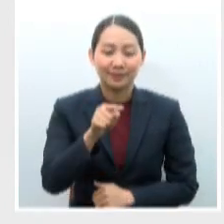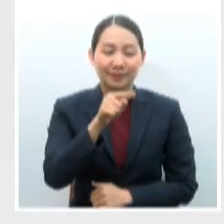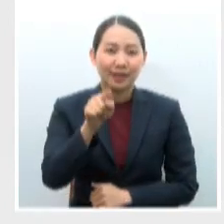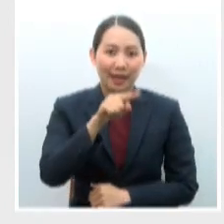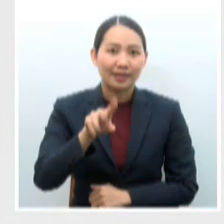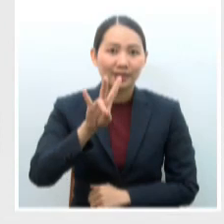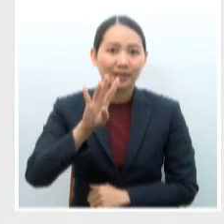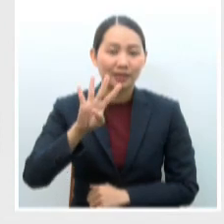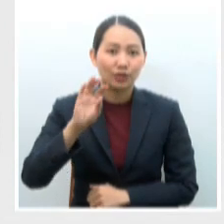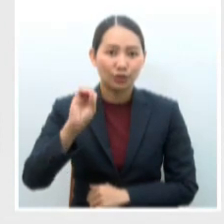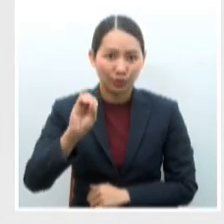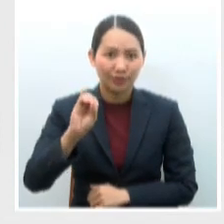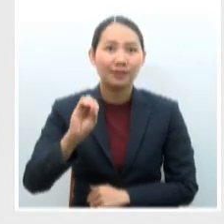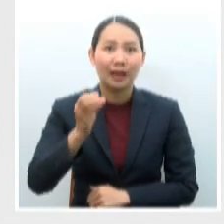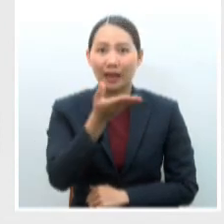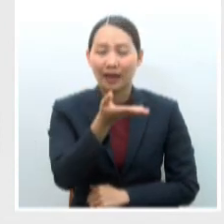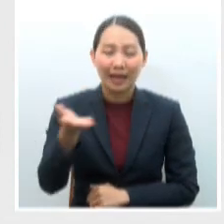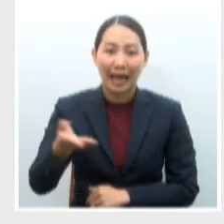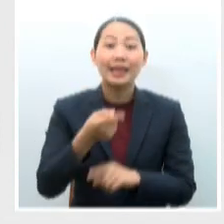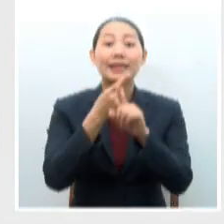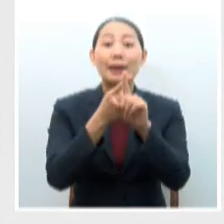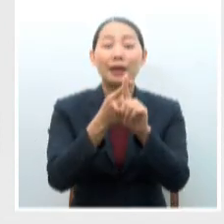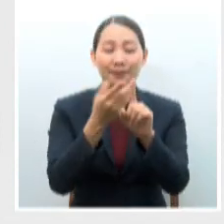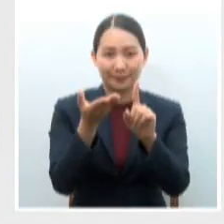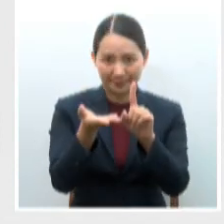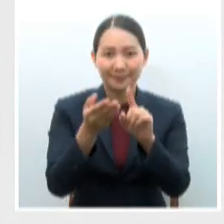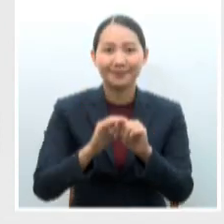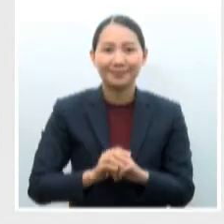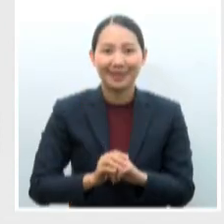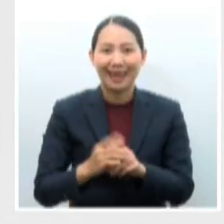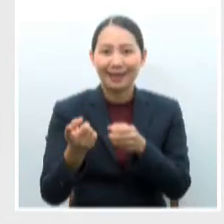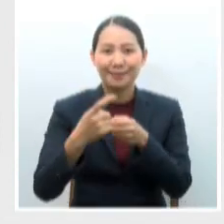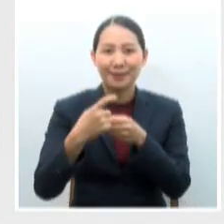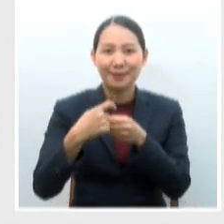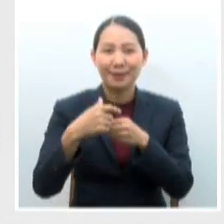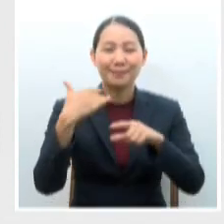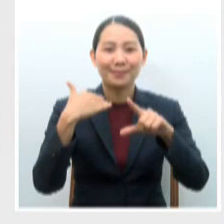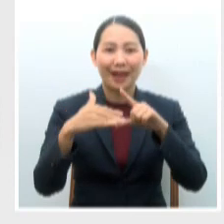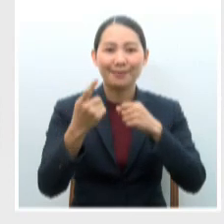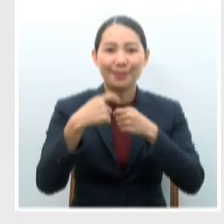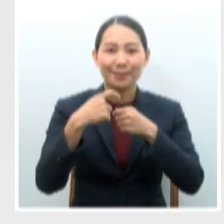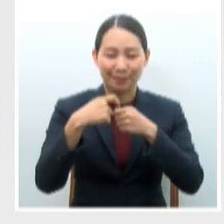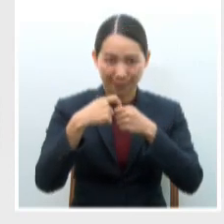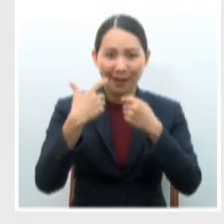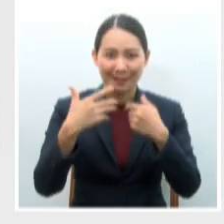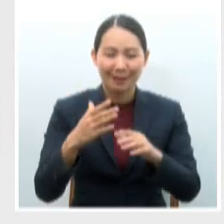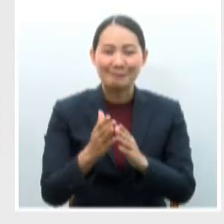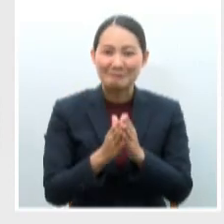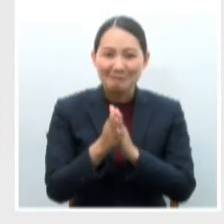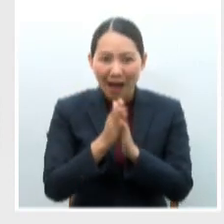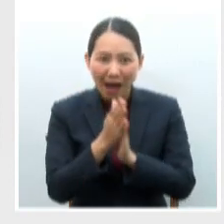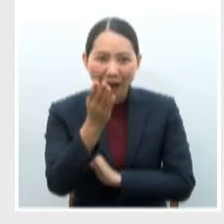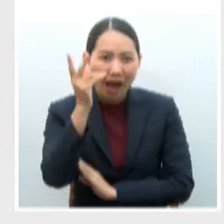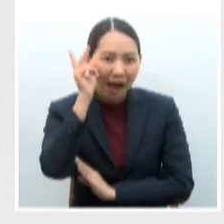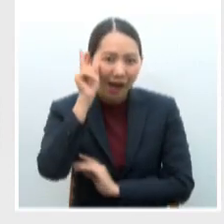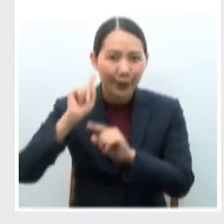@740FMKAB นะคะอย่าลืมที่จะมาเป็นเพื่อนกับเราเยอะๆด้วยเพื่อที่จะมารับทราบข้อมูลข่าวสารบนแอปพลิเคชัน